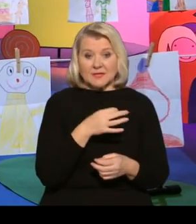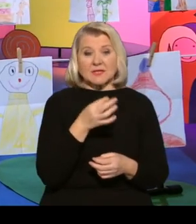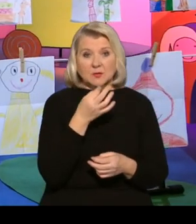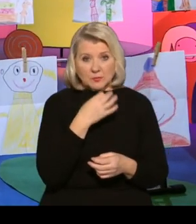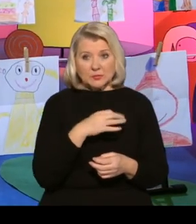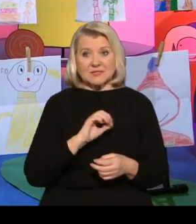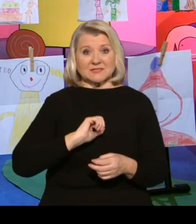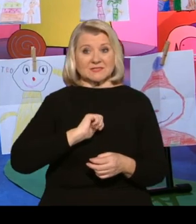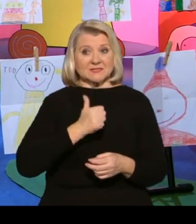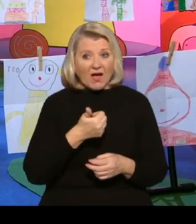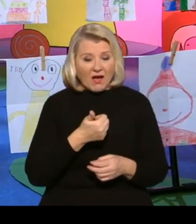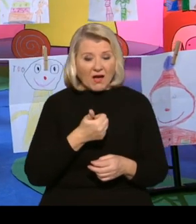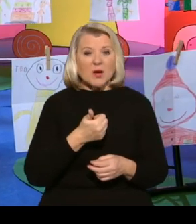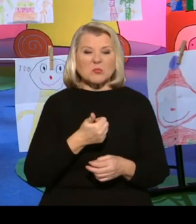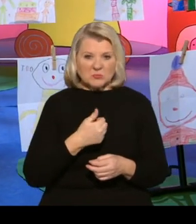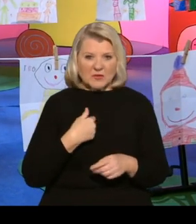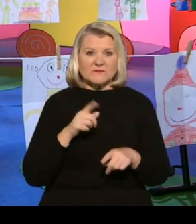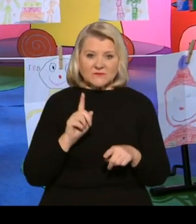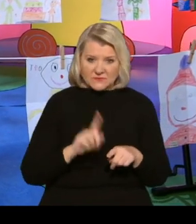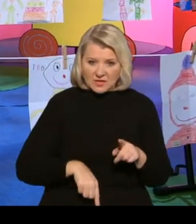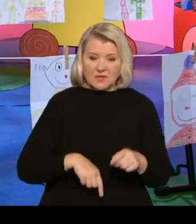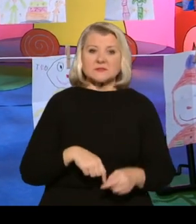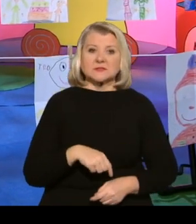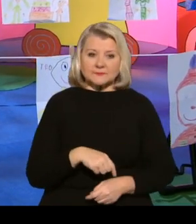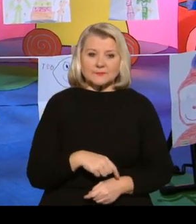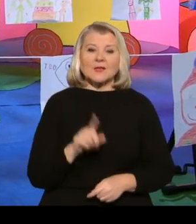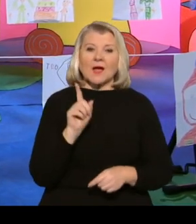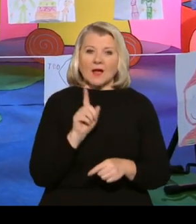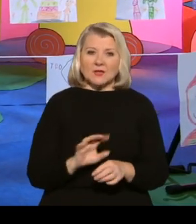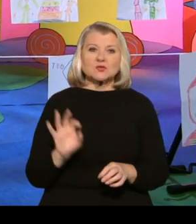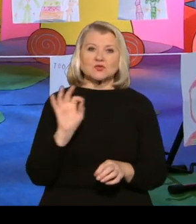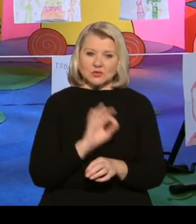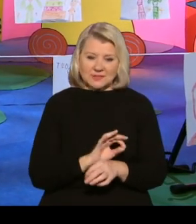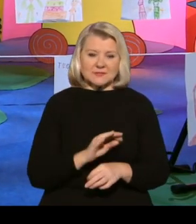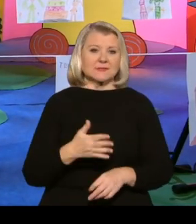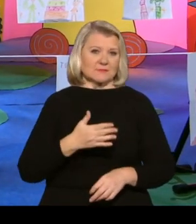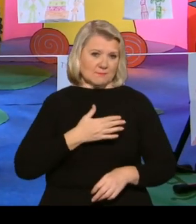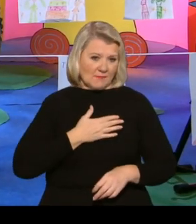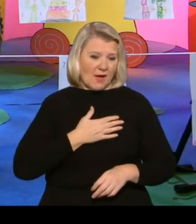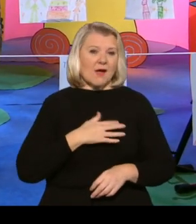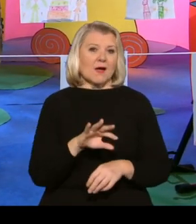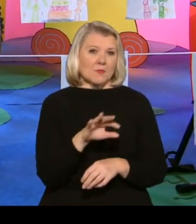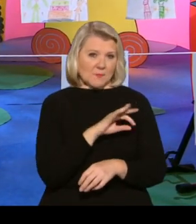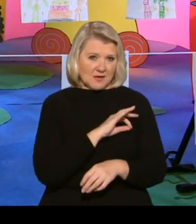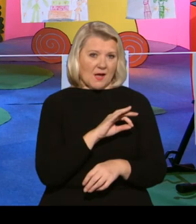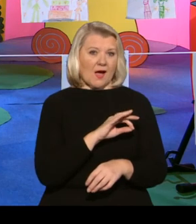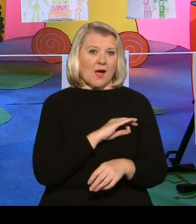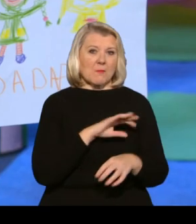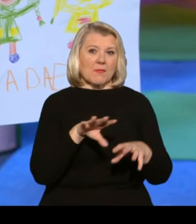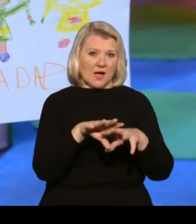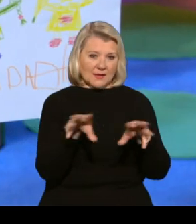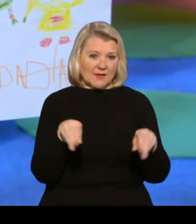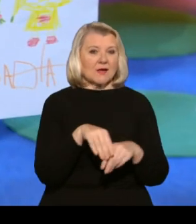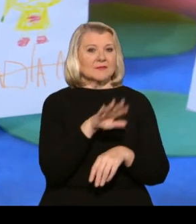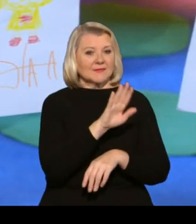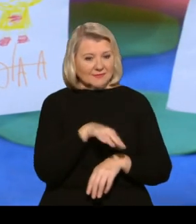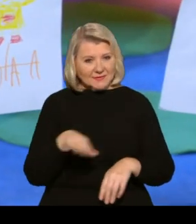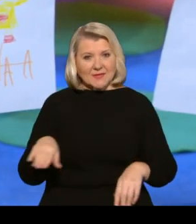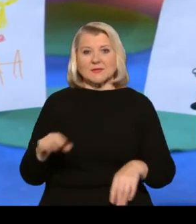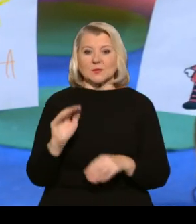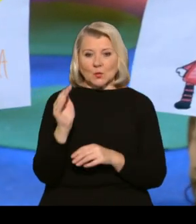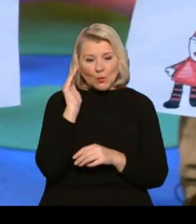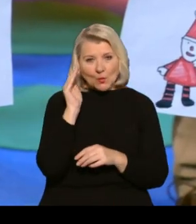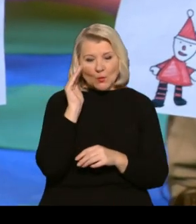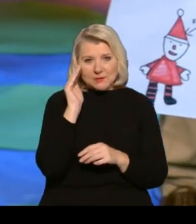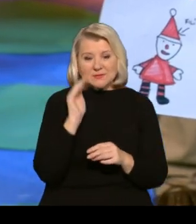Kdybych zůstal sám. Já mám ale kamarády, holčičandy, klučíky. Chci jim věšet na